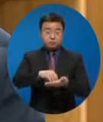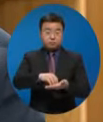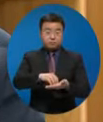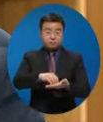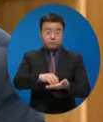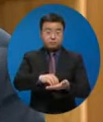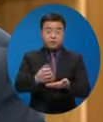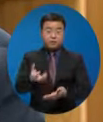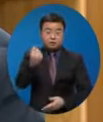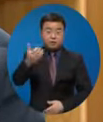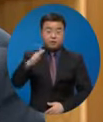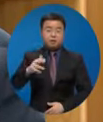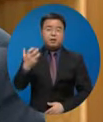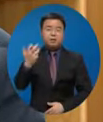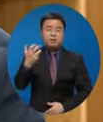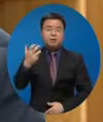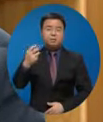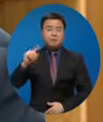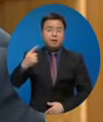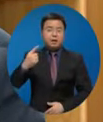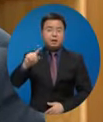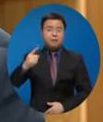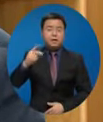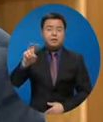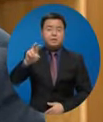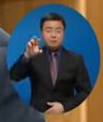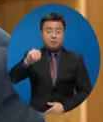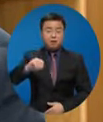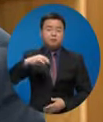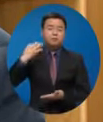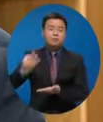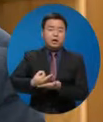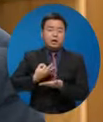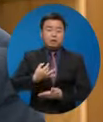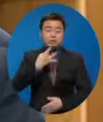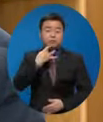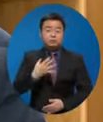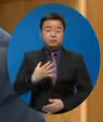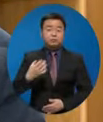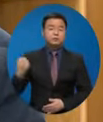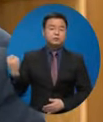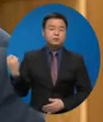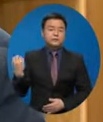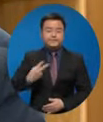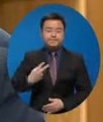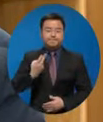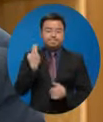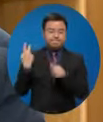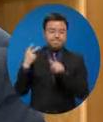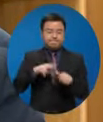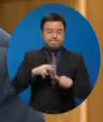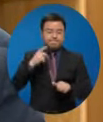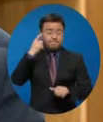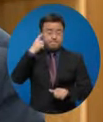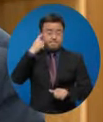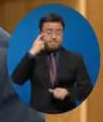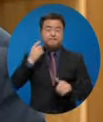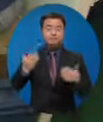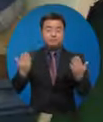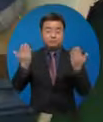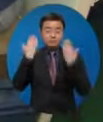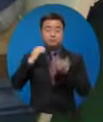뭐 80만 원, 100만 원, 120만 원요 정도밖에 안 되기 때문에 결국은 다시 재도전하기 위해서 진학을 하더라는